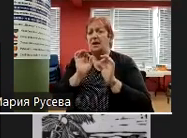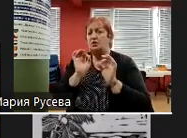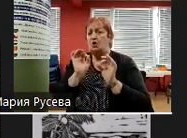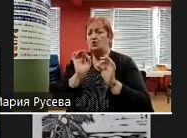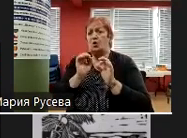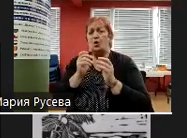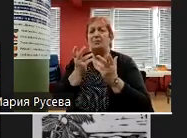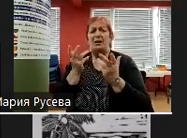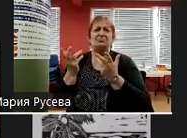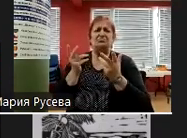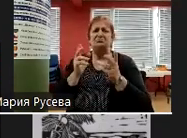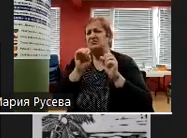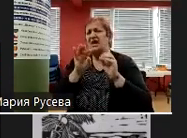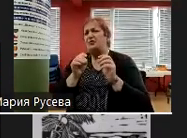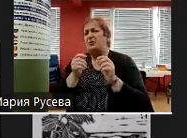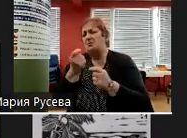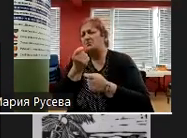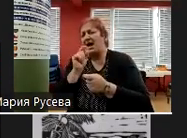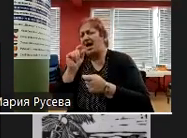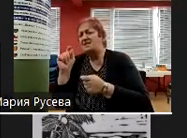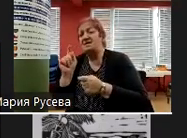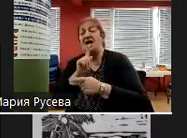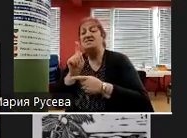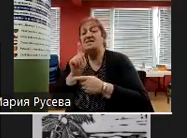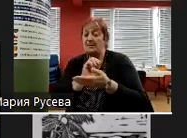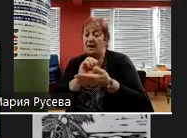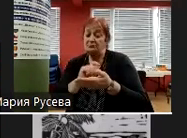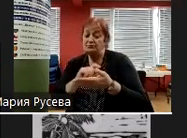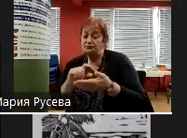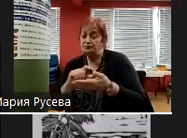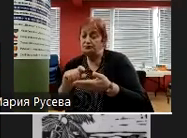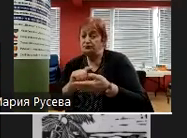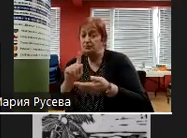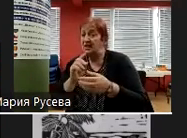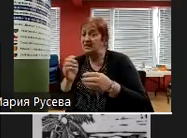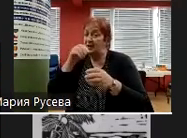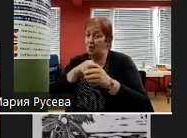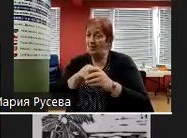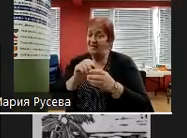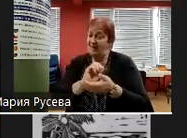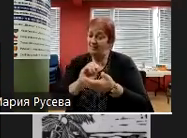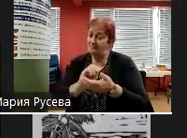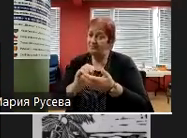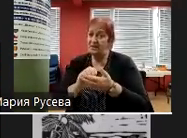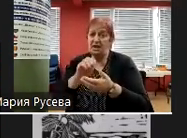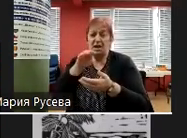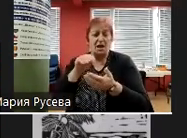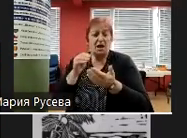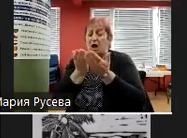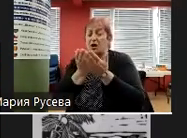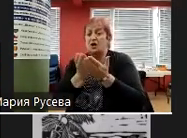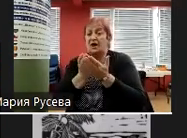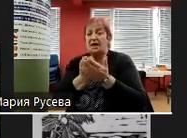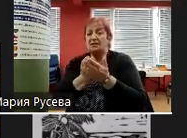информативно някакво, няма текст, не се добавя текст и четеца